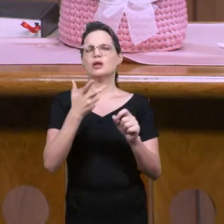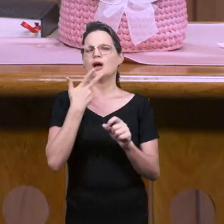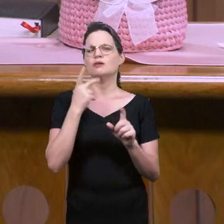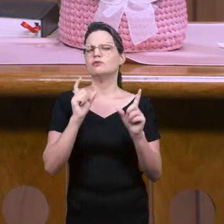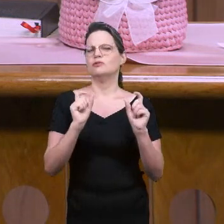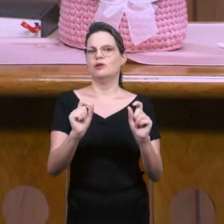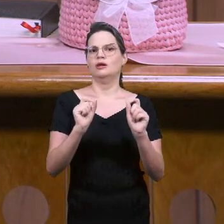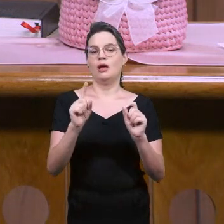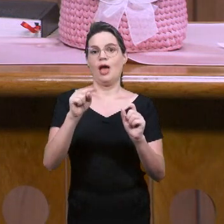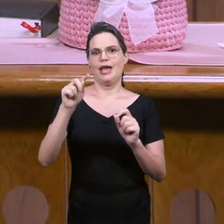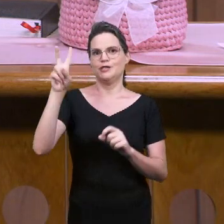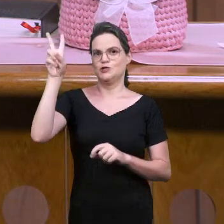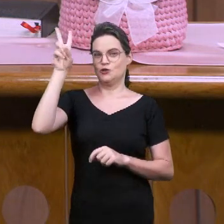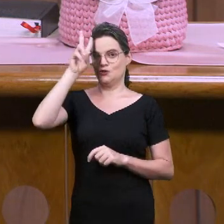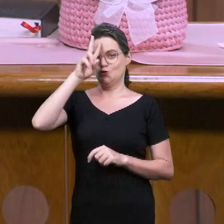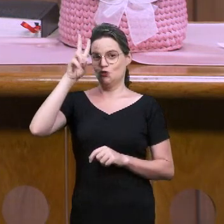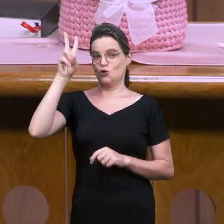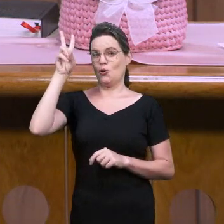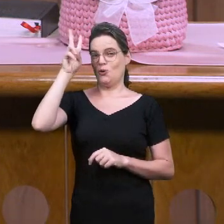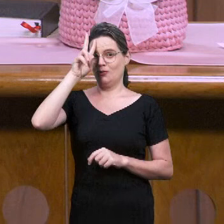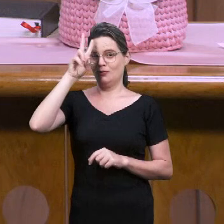en train de parler d'une histoire